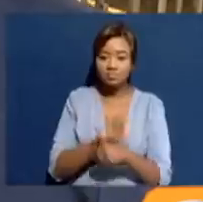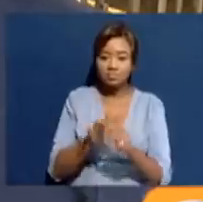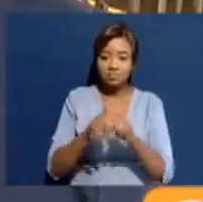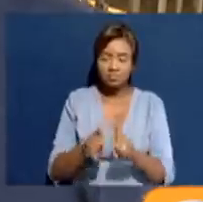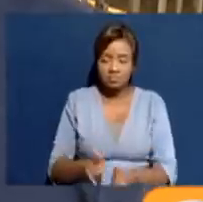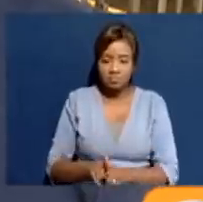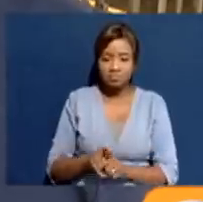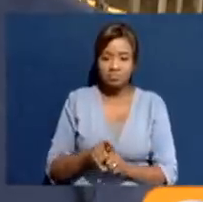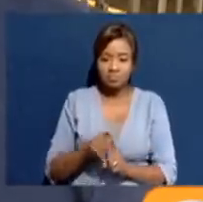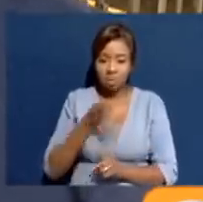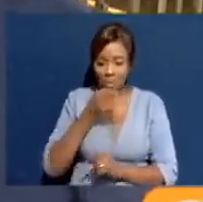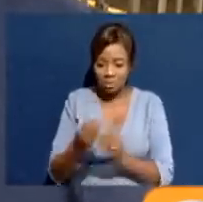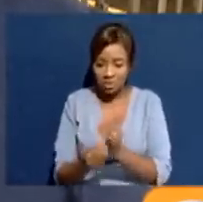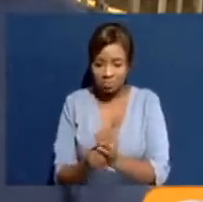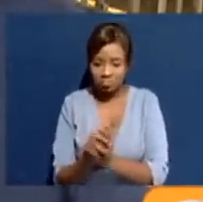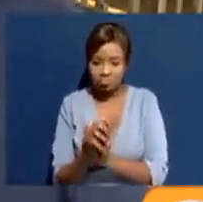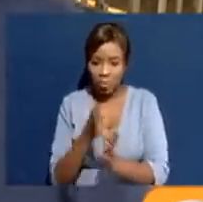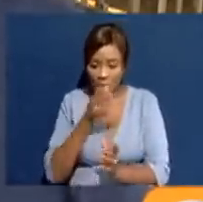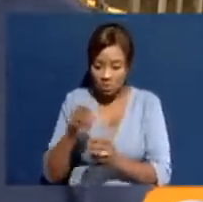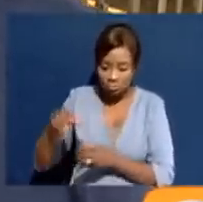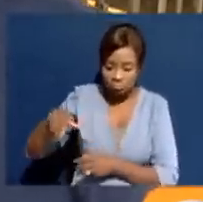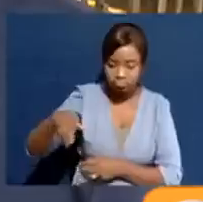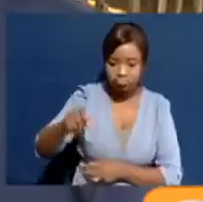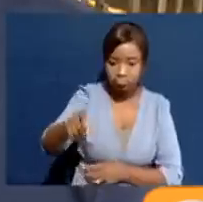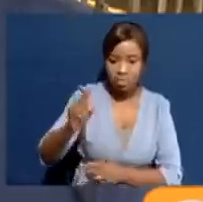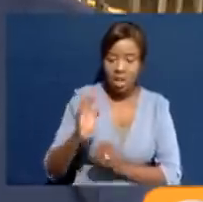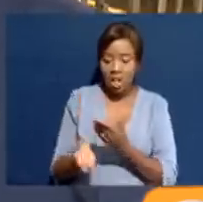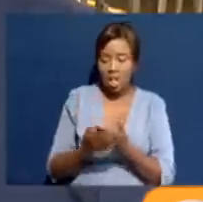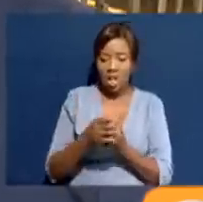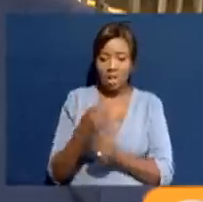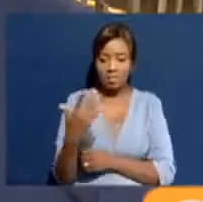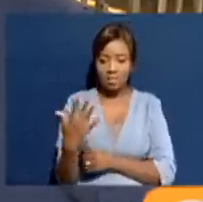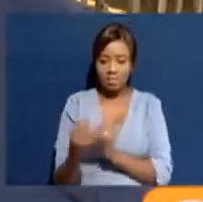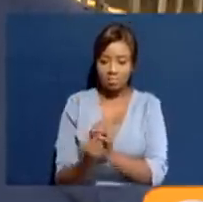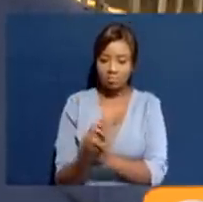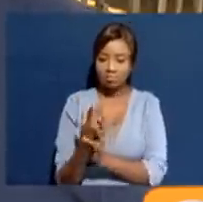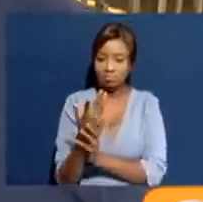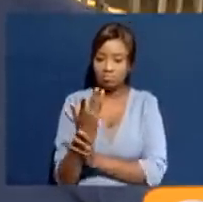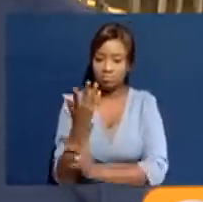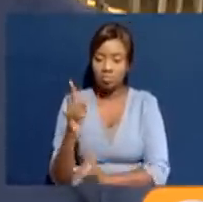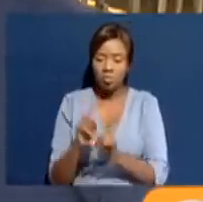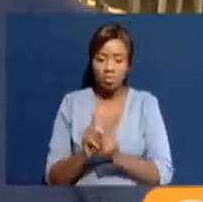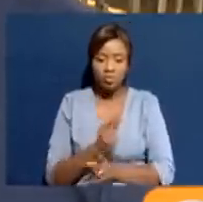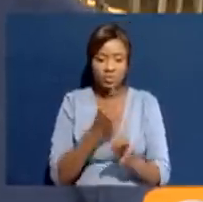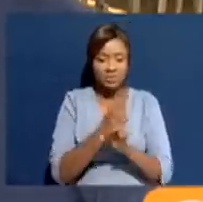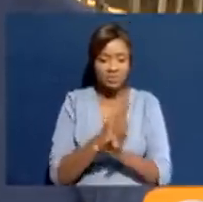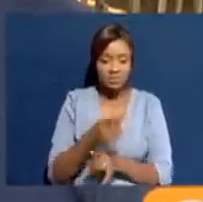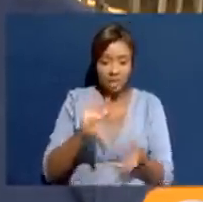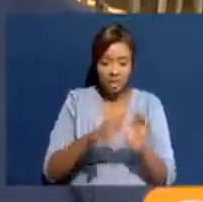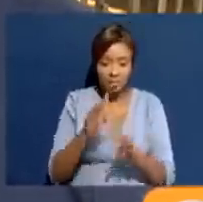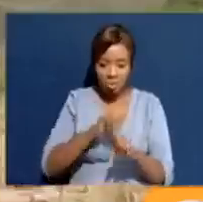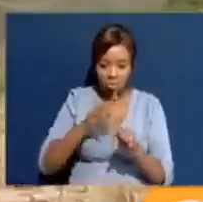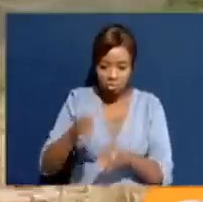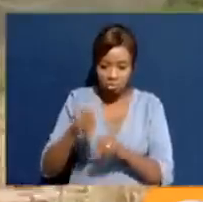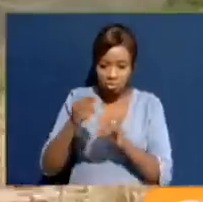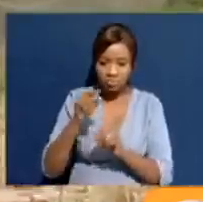to the plants to grow good. And all the fertilizers that we use is run through the